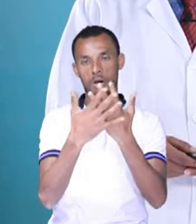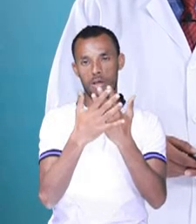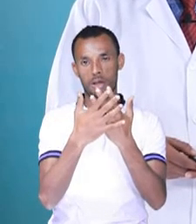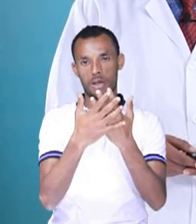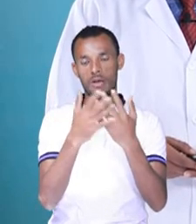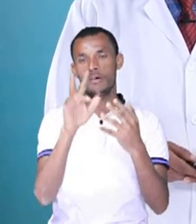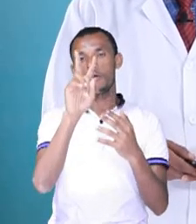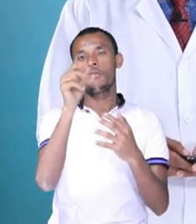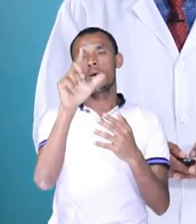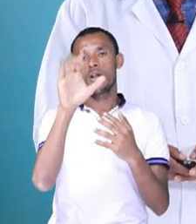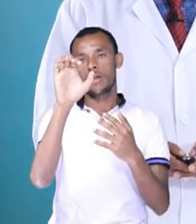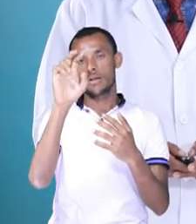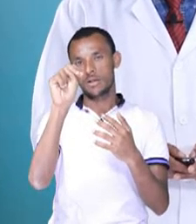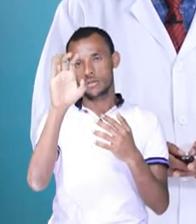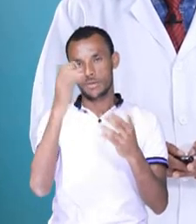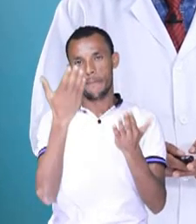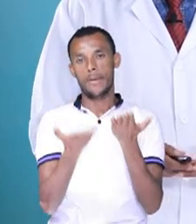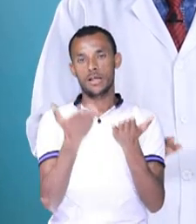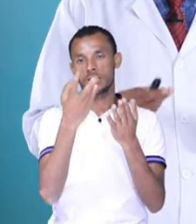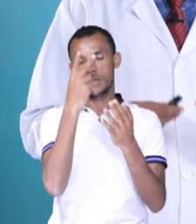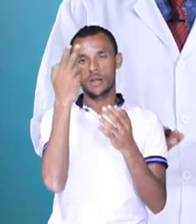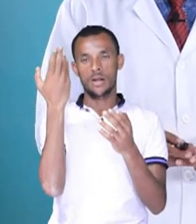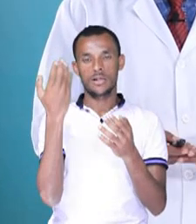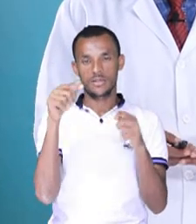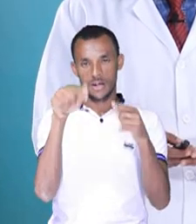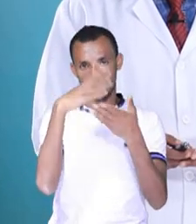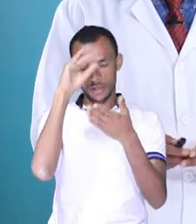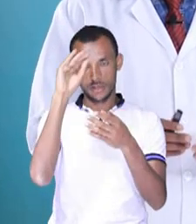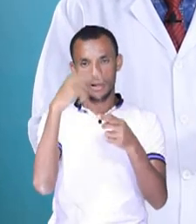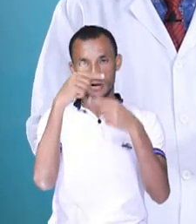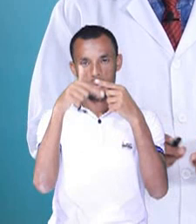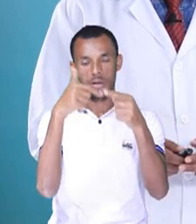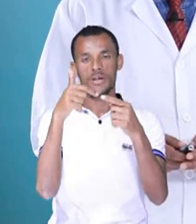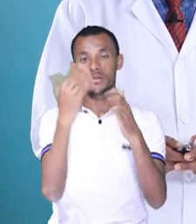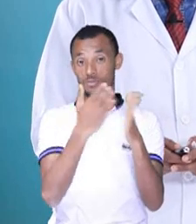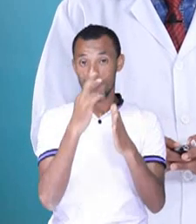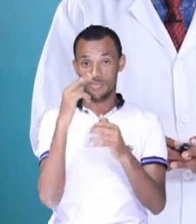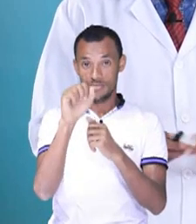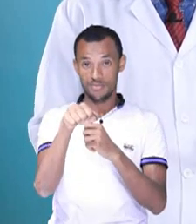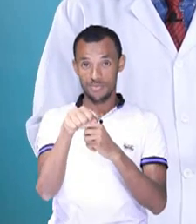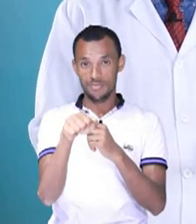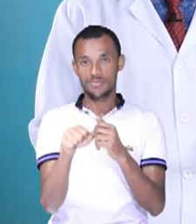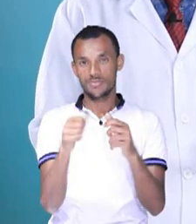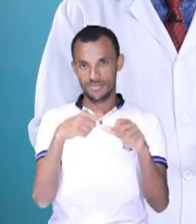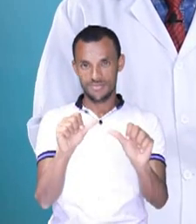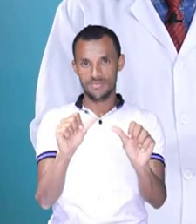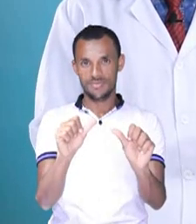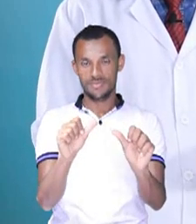ቫለንስ ቦንድ ቲዮሪን ለማየት ሞክረናል ማለት ነው ስለዚህ ወደ ዛሬው ትምርት ለመሄድ ዝግጁ ናችሁ ስለዚህ